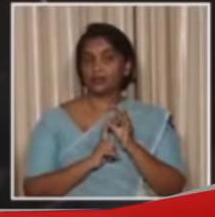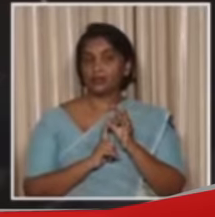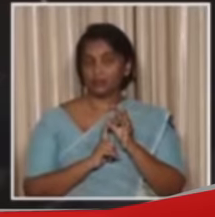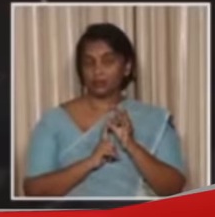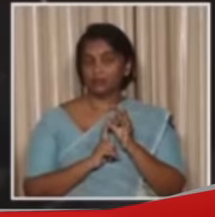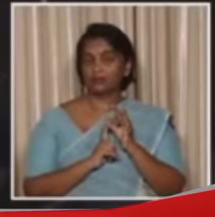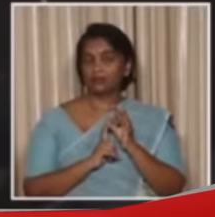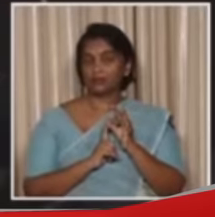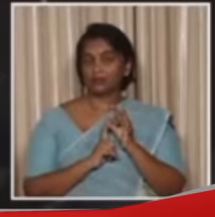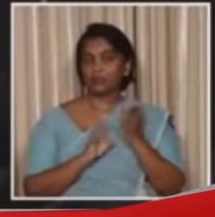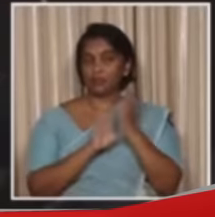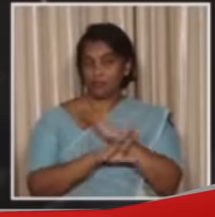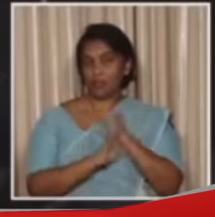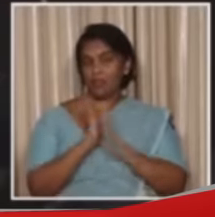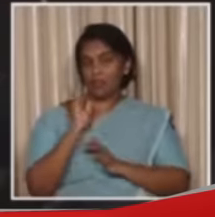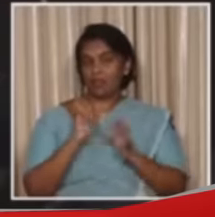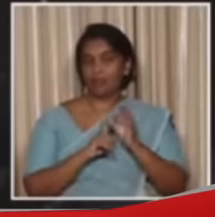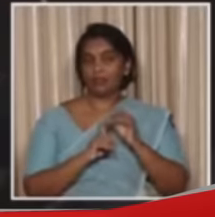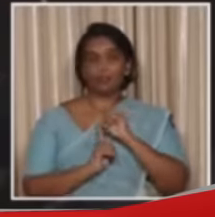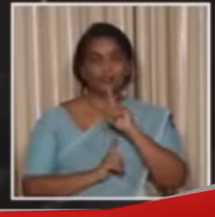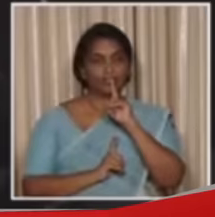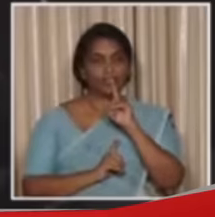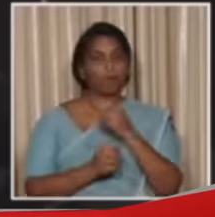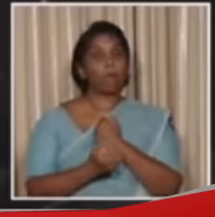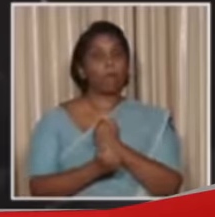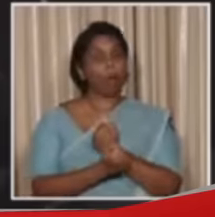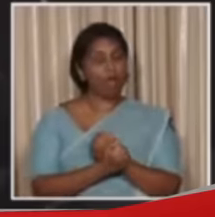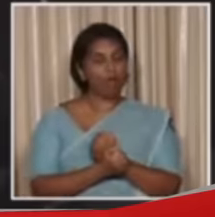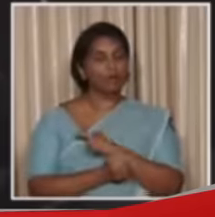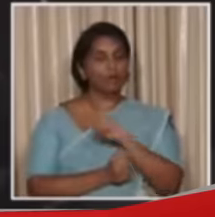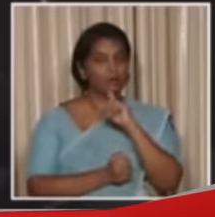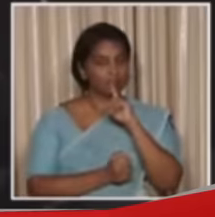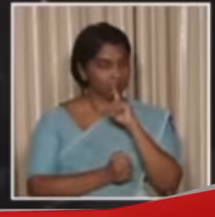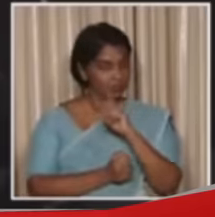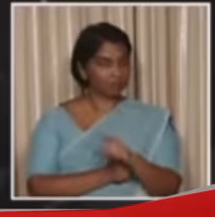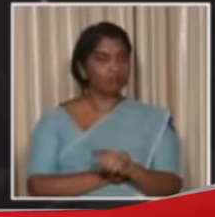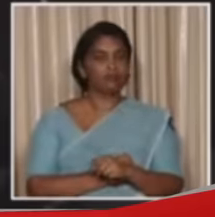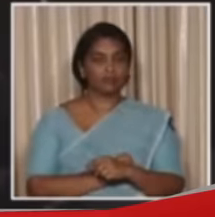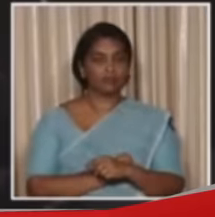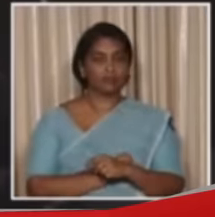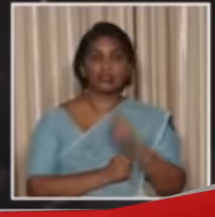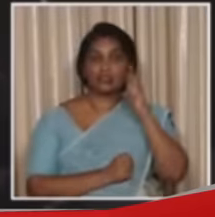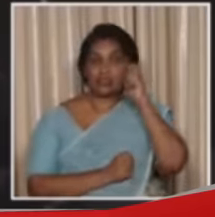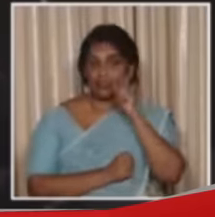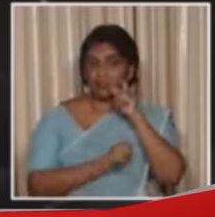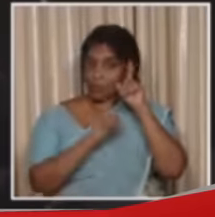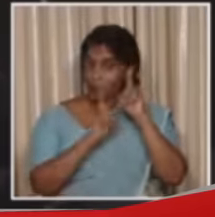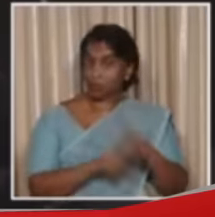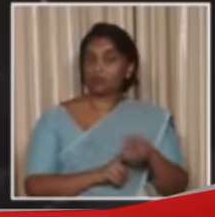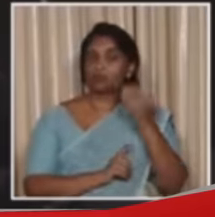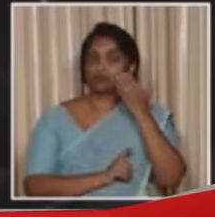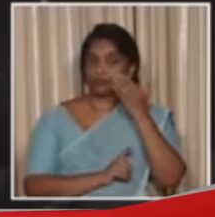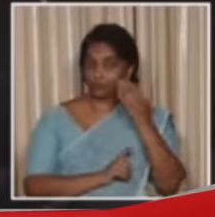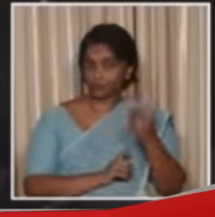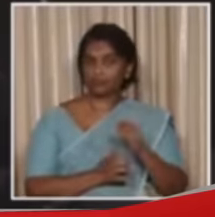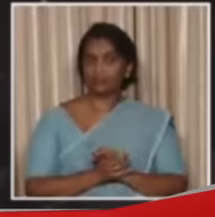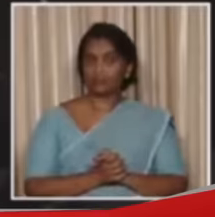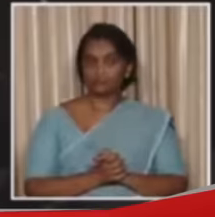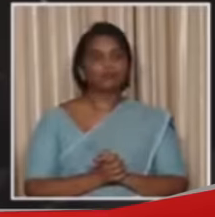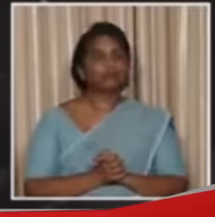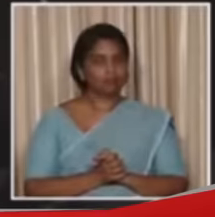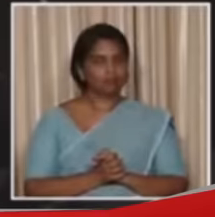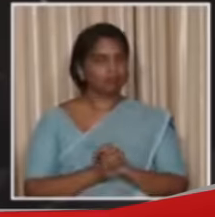ඇමතිවරේ හිටපු ඇමතිවරේ කියනකොට පොලිසියට ඒගොල්ලෝ ත්‍රස්තවාදීන් ලෙස සලකන්න කියලා මම හිතන්නේ